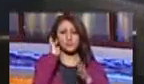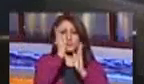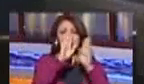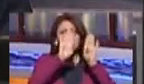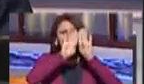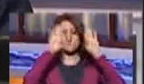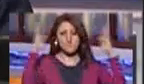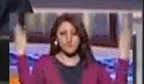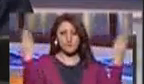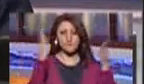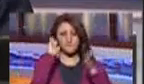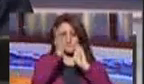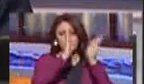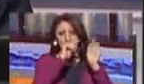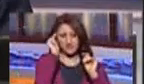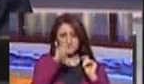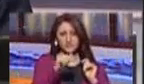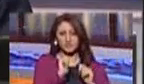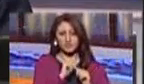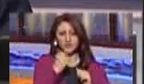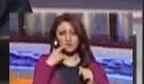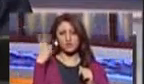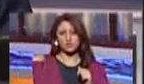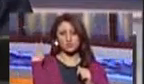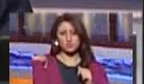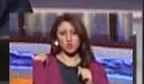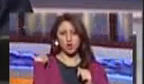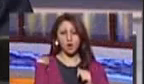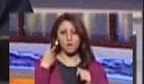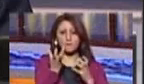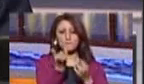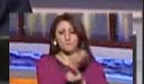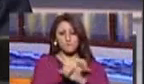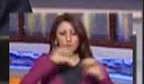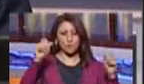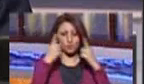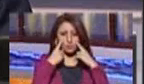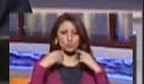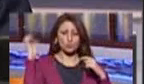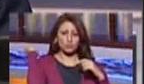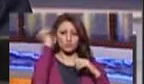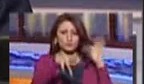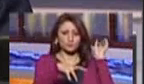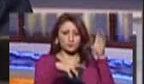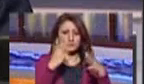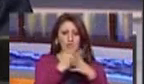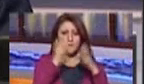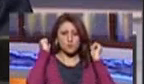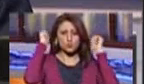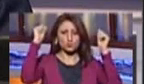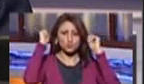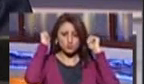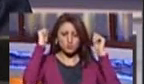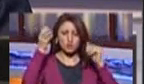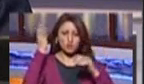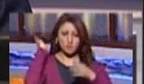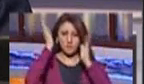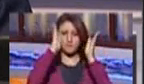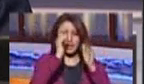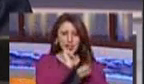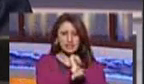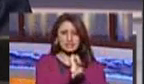المبنى، وما دفع قوات الأمن لإطلاق القنابل المسيلة للدموع على المتظاهرين ومطاردين في الشوارع